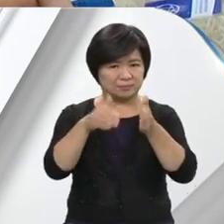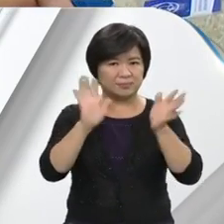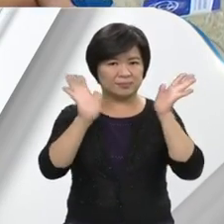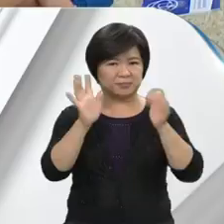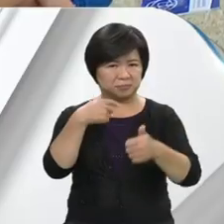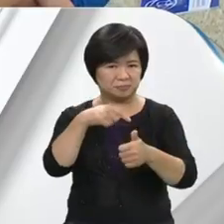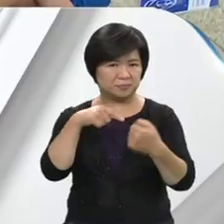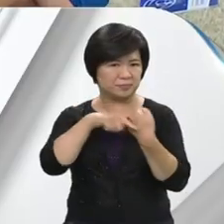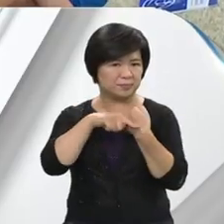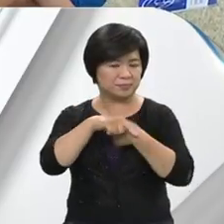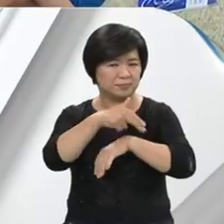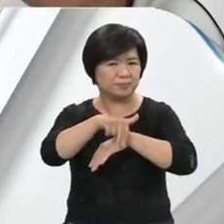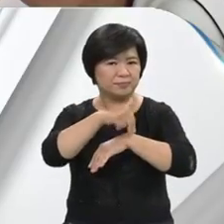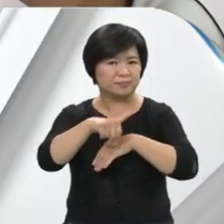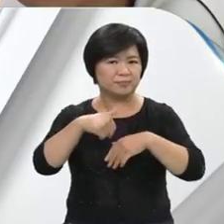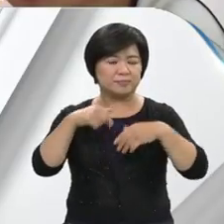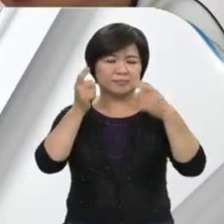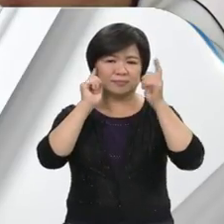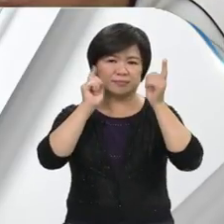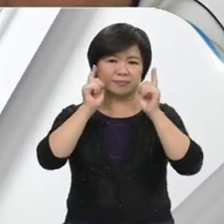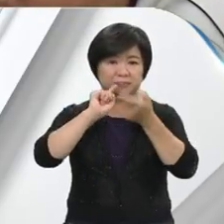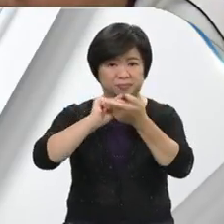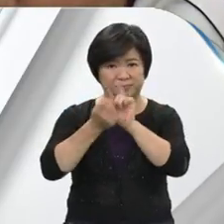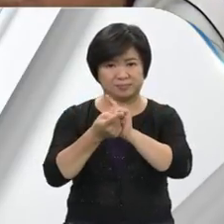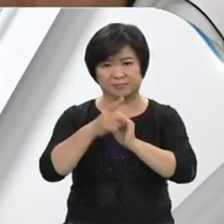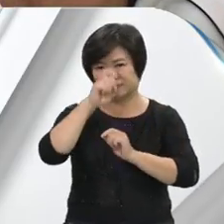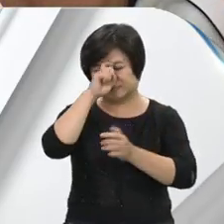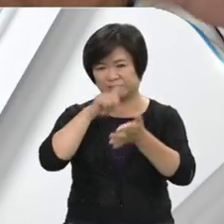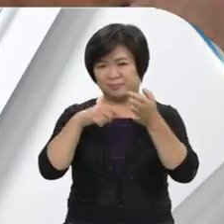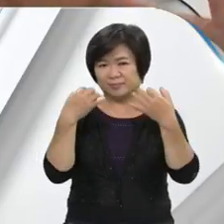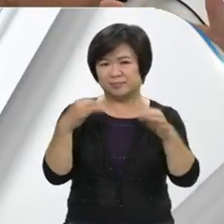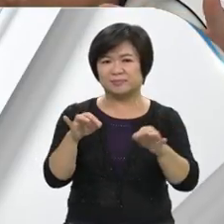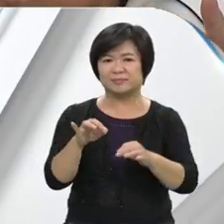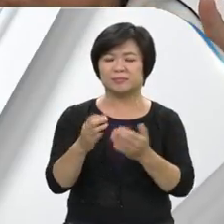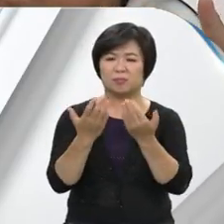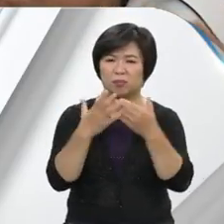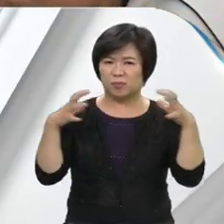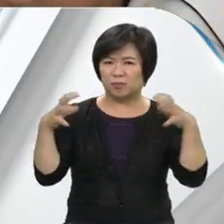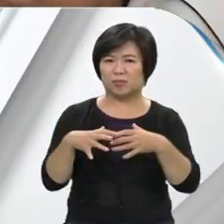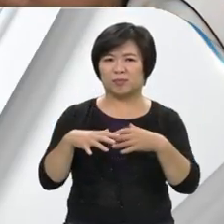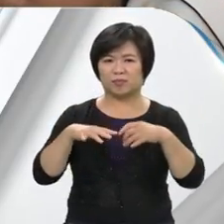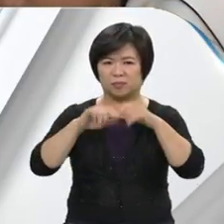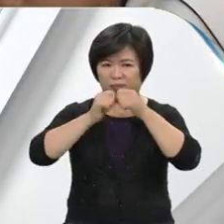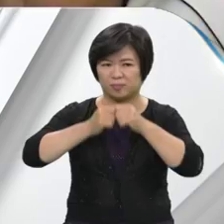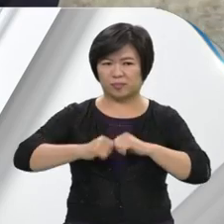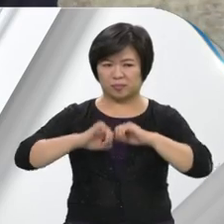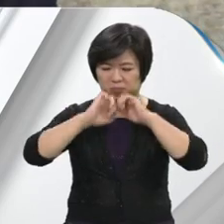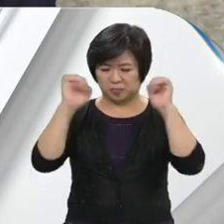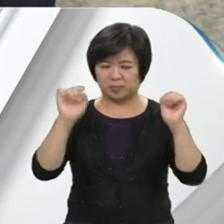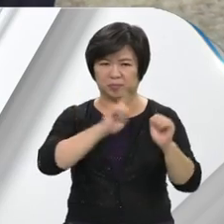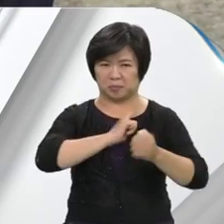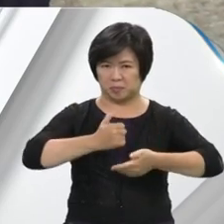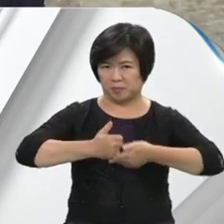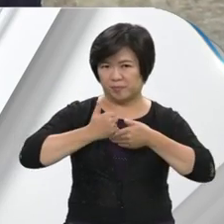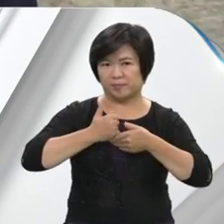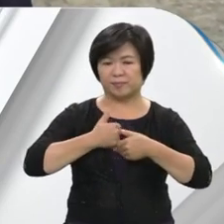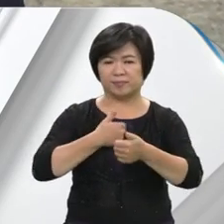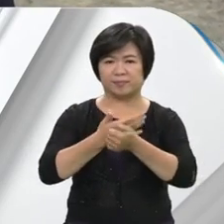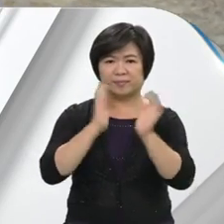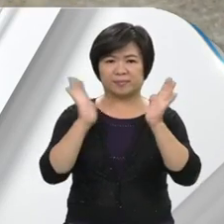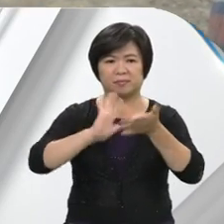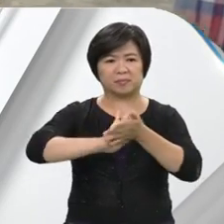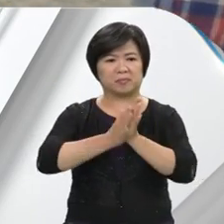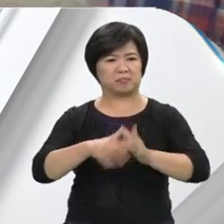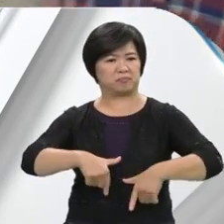果设计做教学游戏，希望成员能用简单神奇的课程来探索潜艇之家，为成员能变到航空